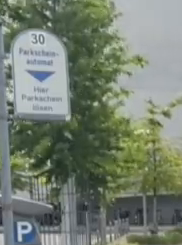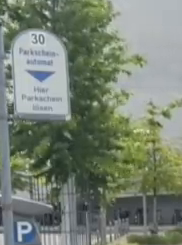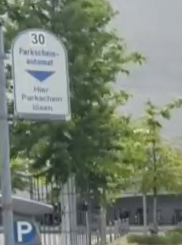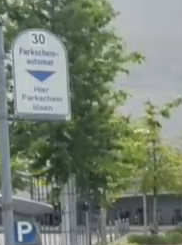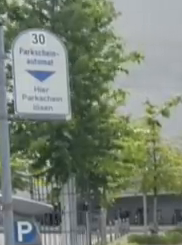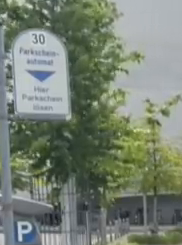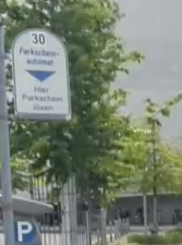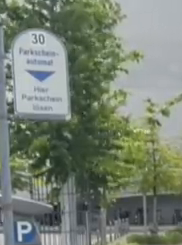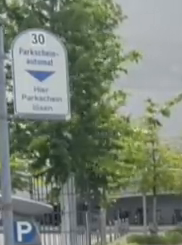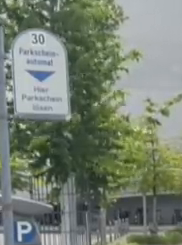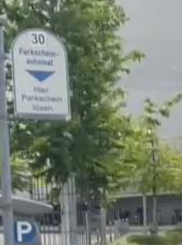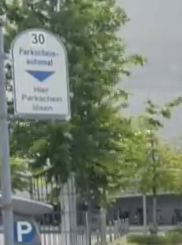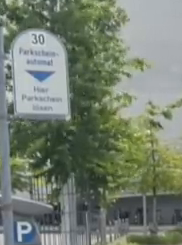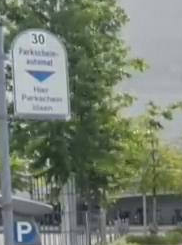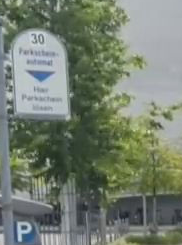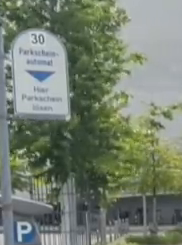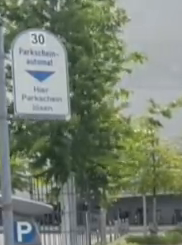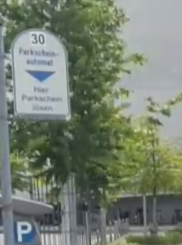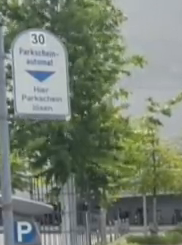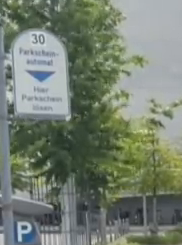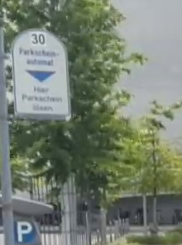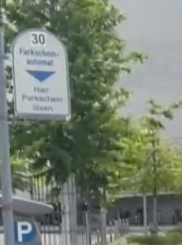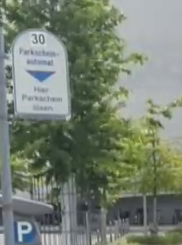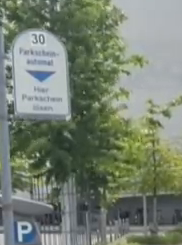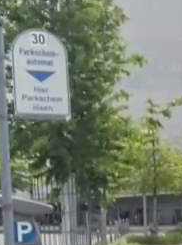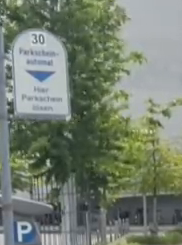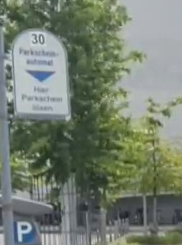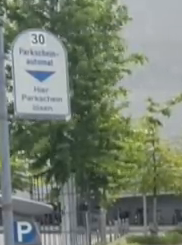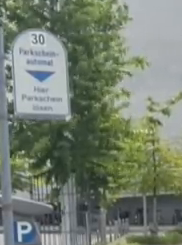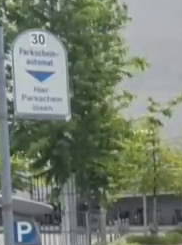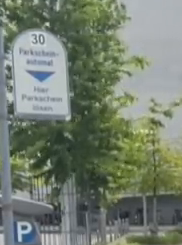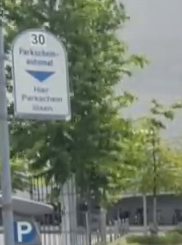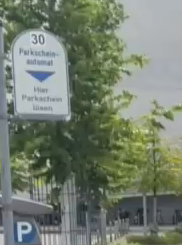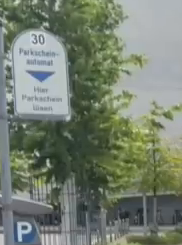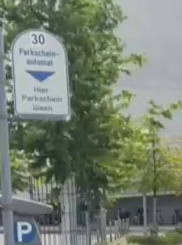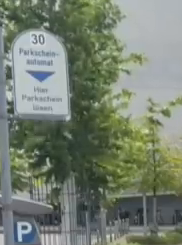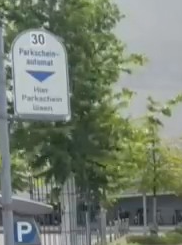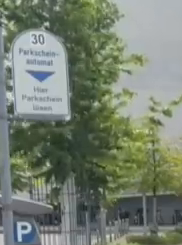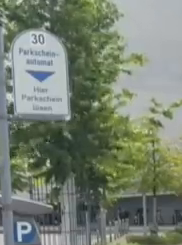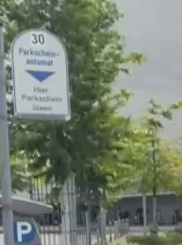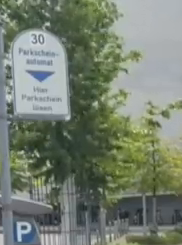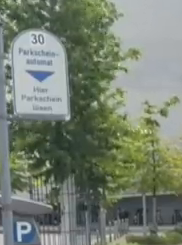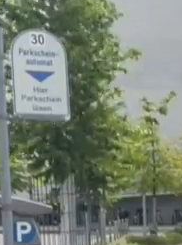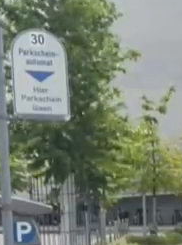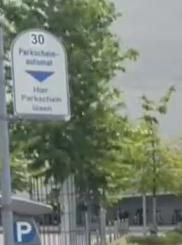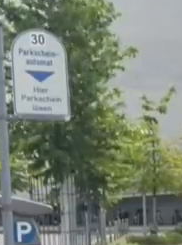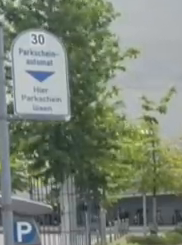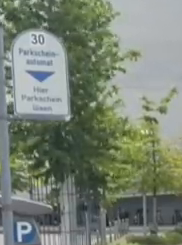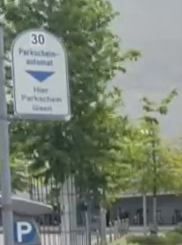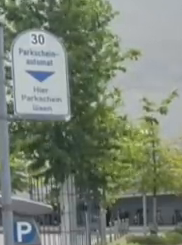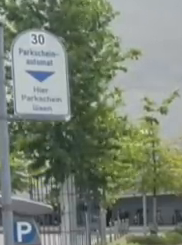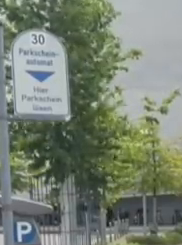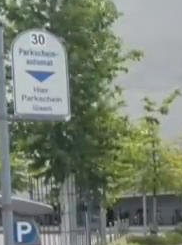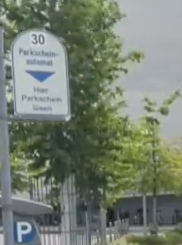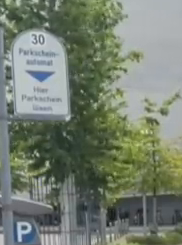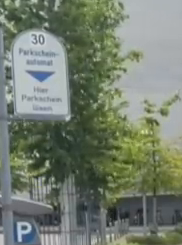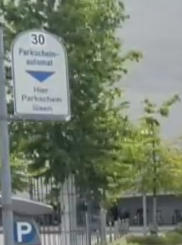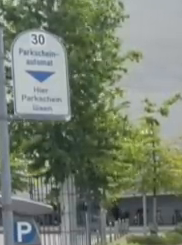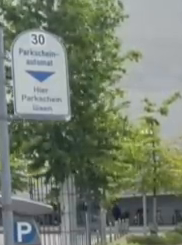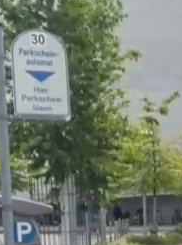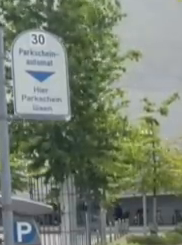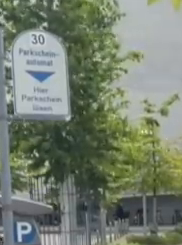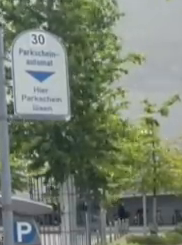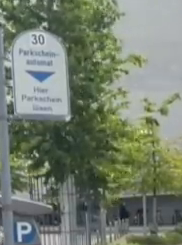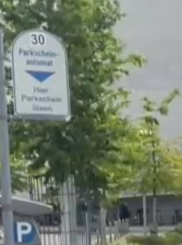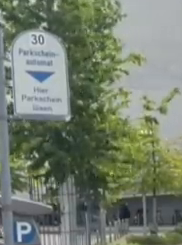der Zufall wieder wollte, war ich eigentlich als Letzter geplant. Dann wurde ich doch noch als Vorletzter drangenommen. Und obwohl